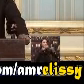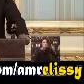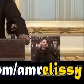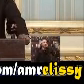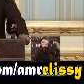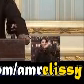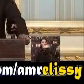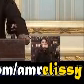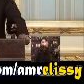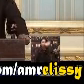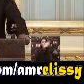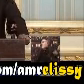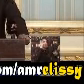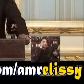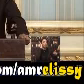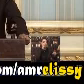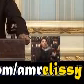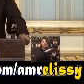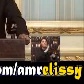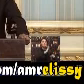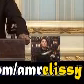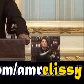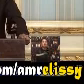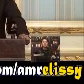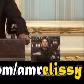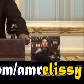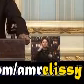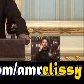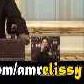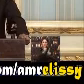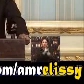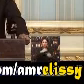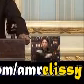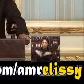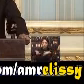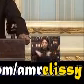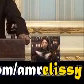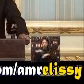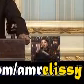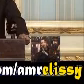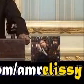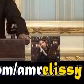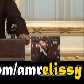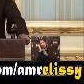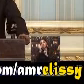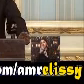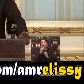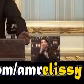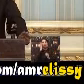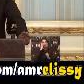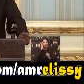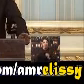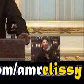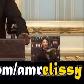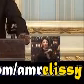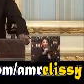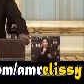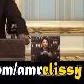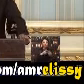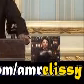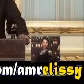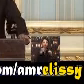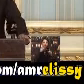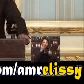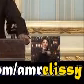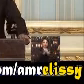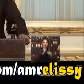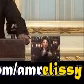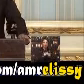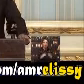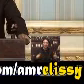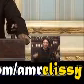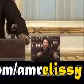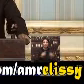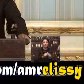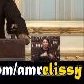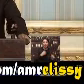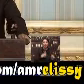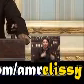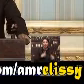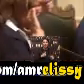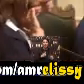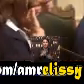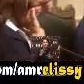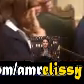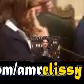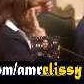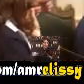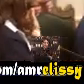عشان خاطر نحولها الى دور لرعاية اطفال الشوارع. ممكن ناخد اطفال الشوارع في هذه الدور، نوفر لهم الرعاية الاجتماعية والنفسية،